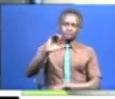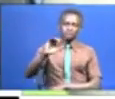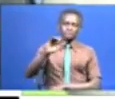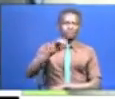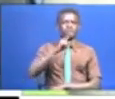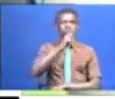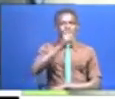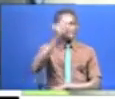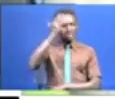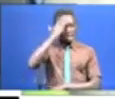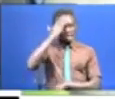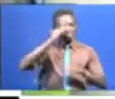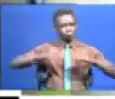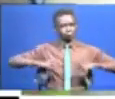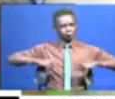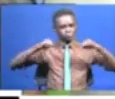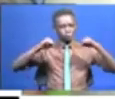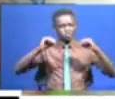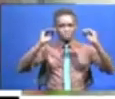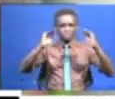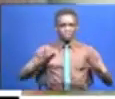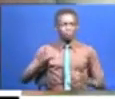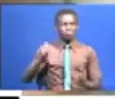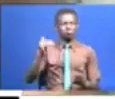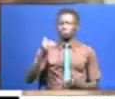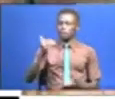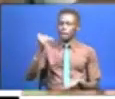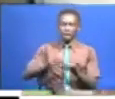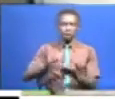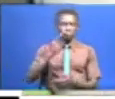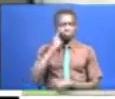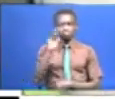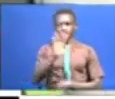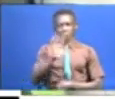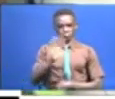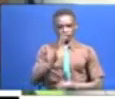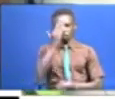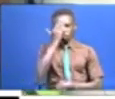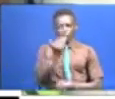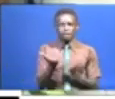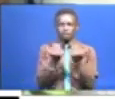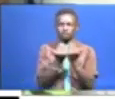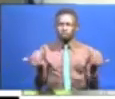headmaster hatutaki tena kuona hapa, kwa sababu hatujaleta watoto kusika hapa.